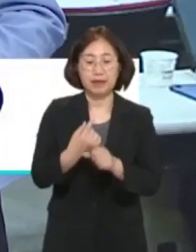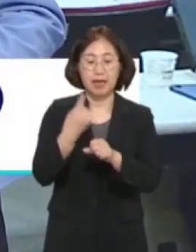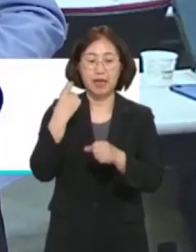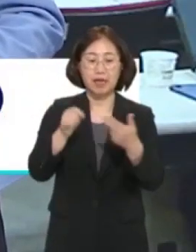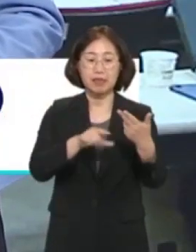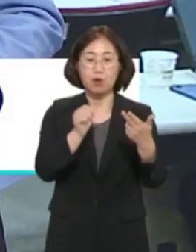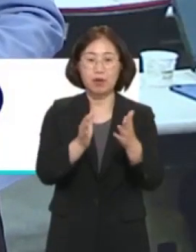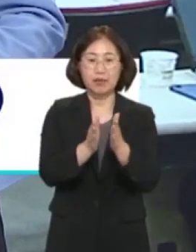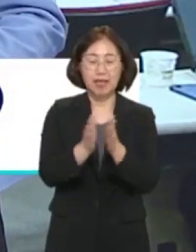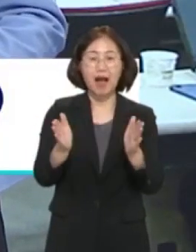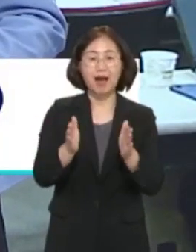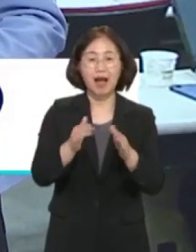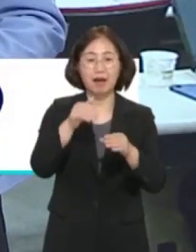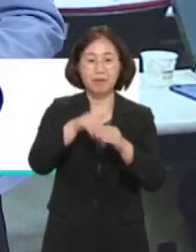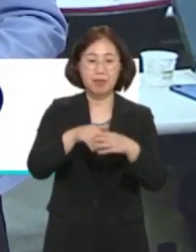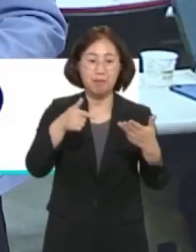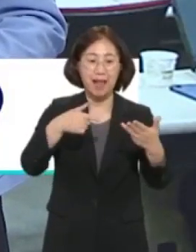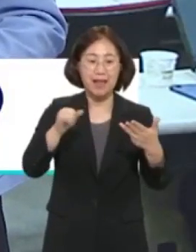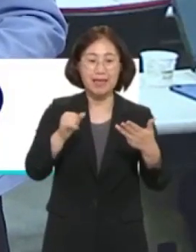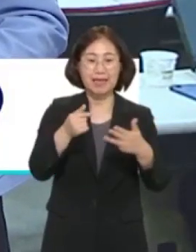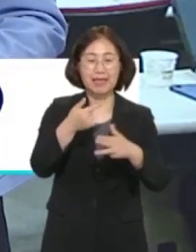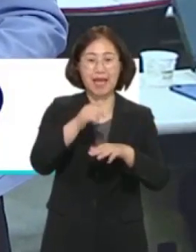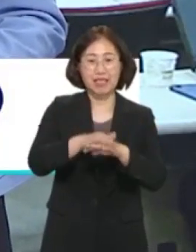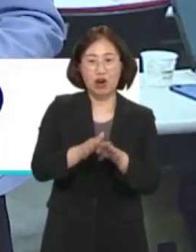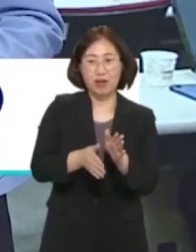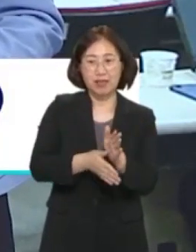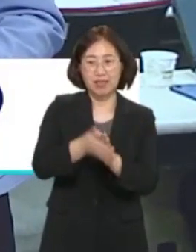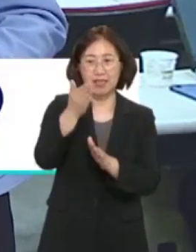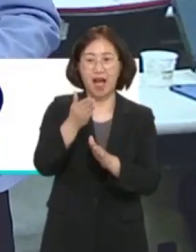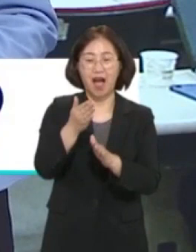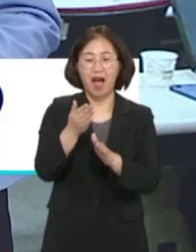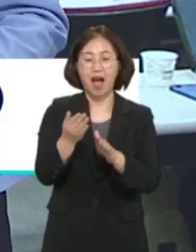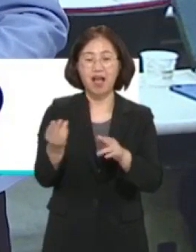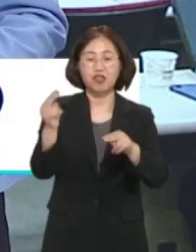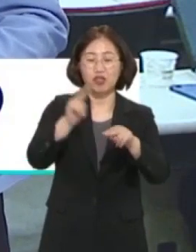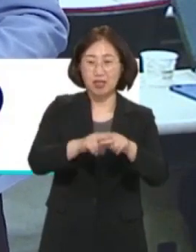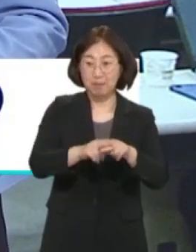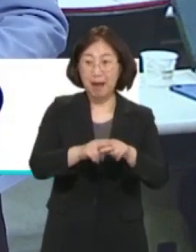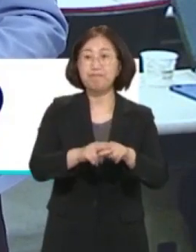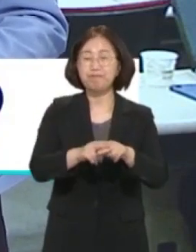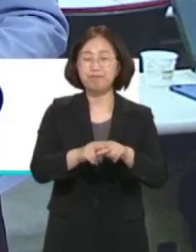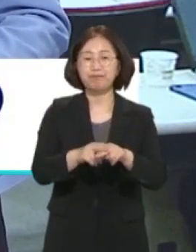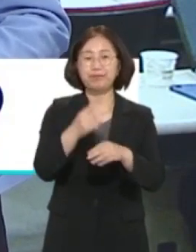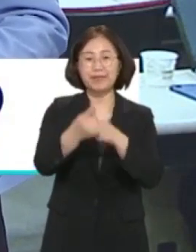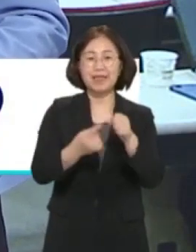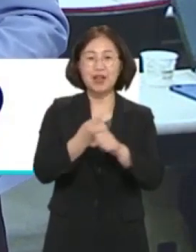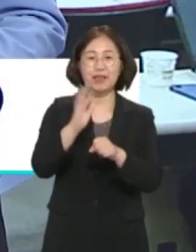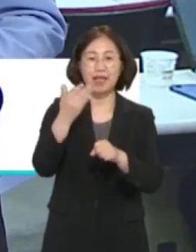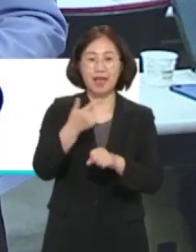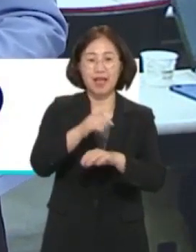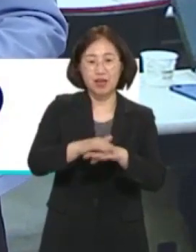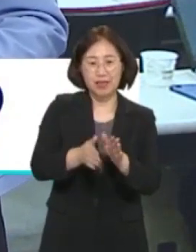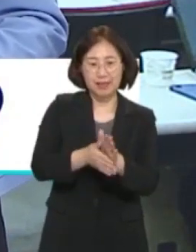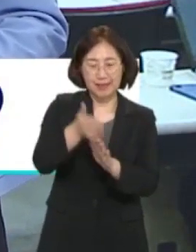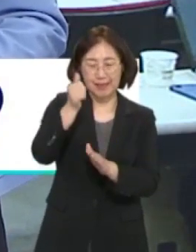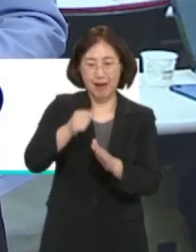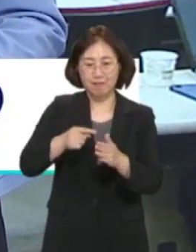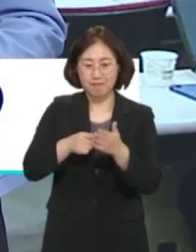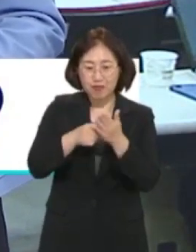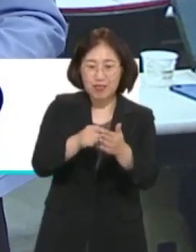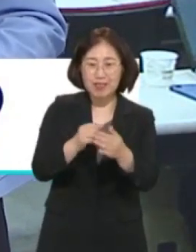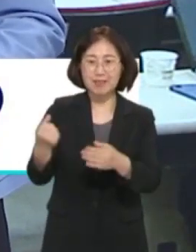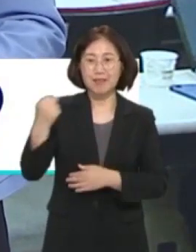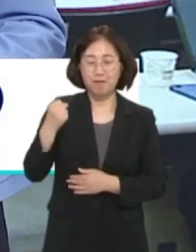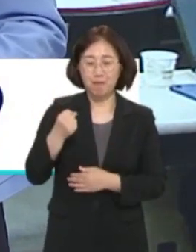지난해 7월 출범한 민선 8기 대전시장이 출범 1년을 맞았습니다 이장우 대전시장은 왕성한 추진력과 속도감 있는